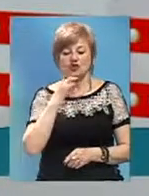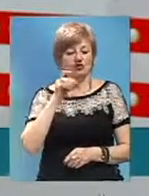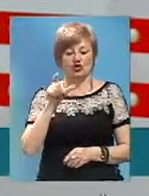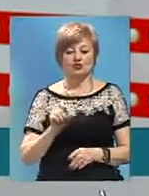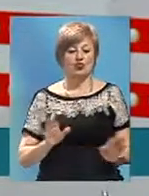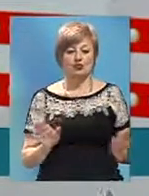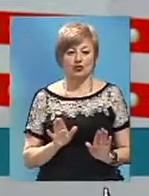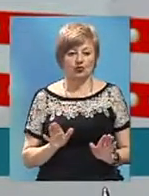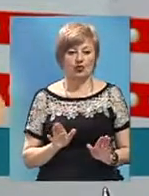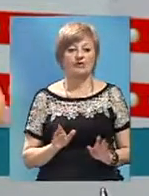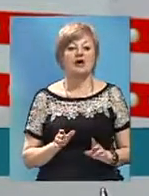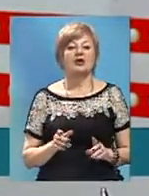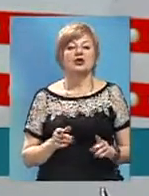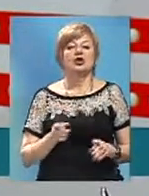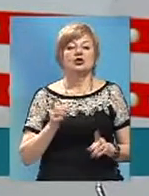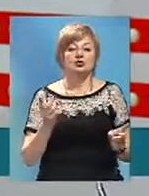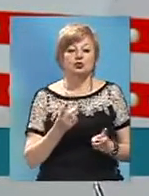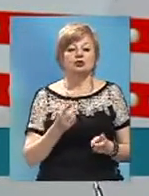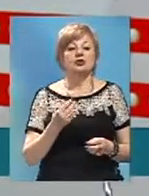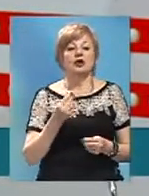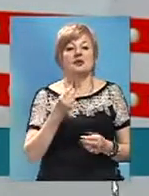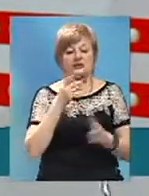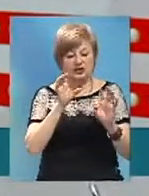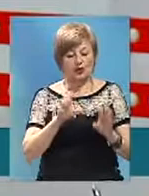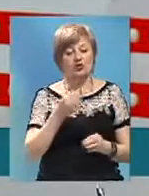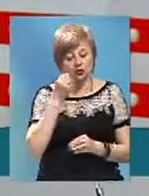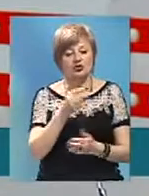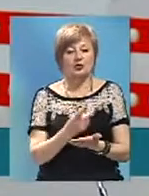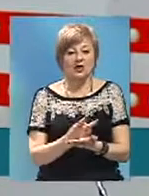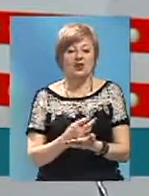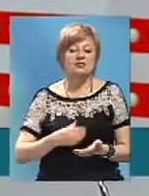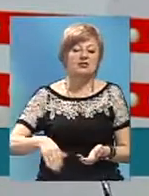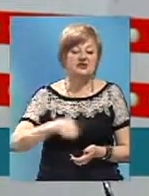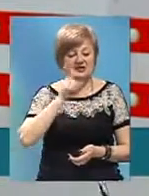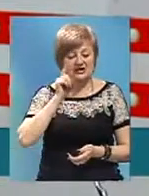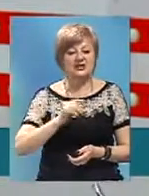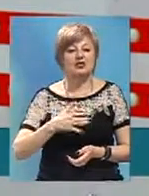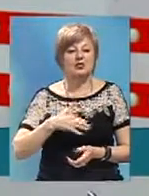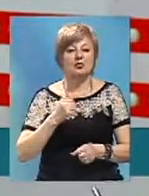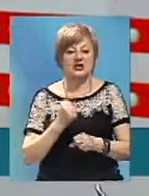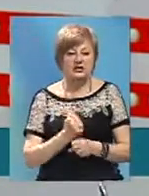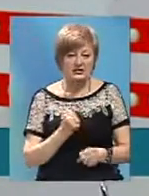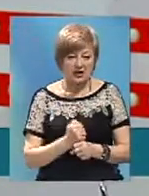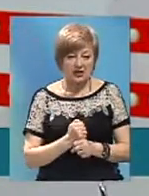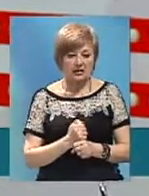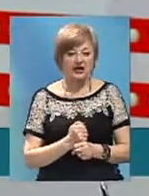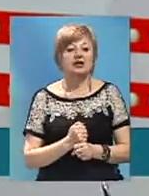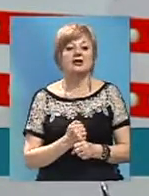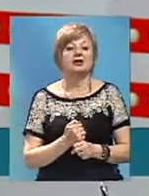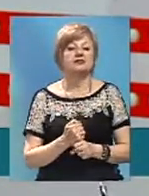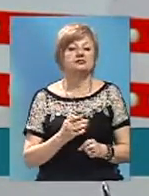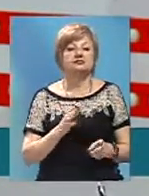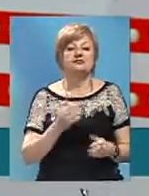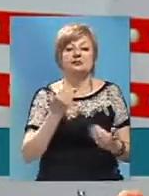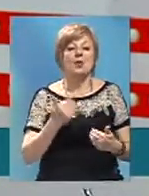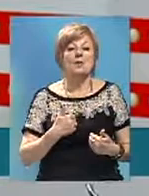що змішаний закон краще представляє. Тому що всі ж знають, що ми зробили те, що жодного разу жодна політична сила не